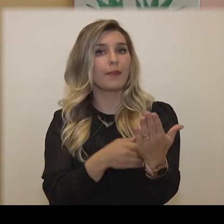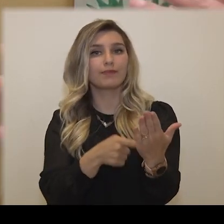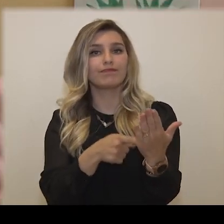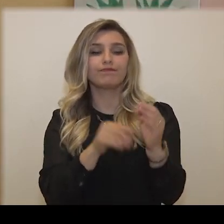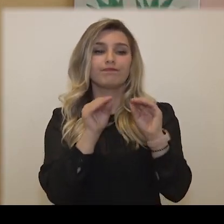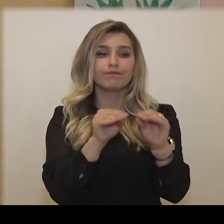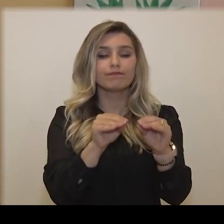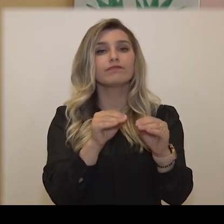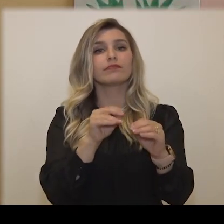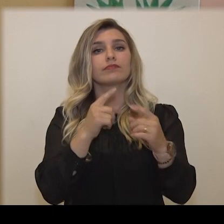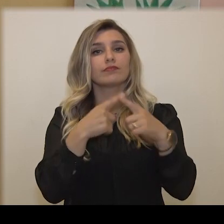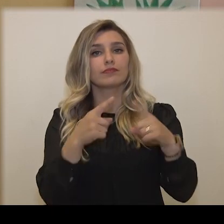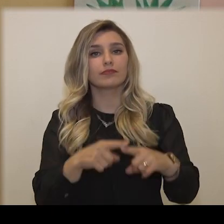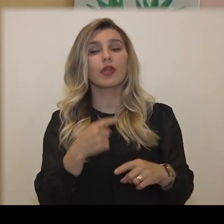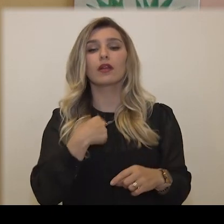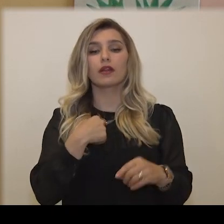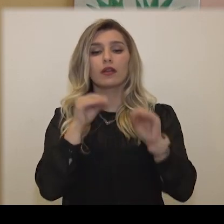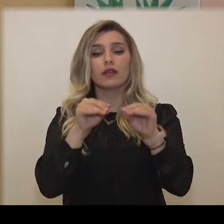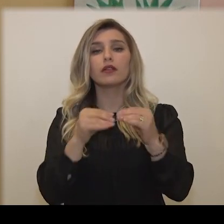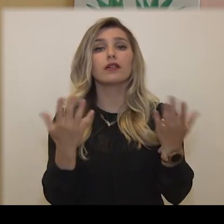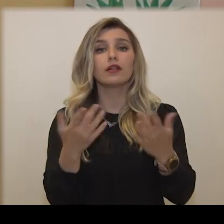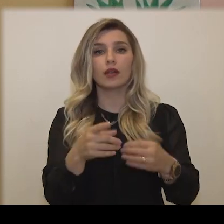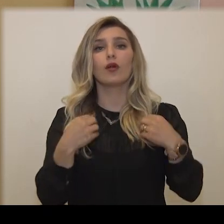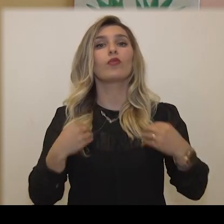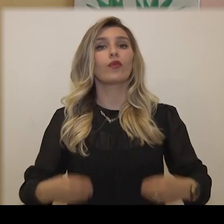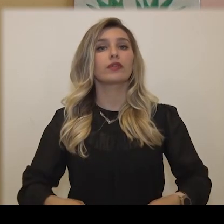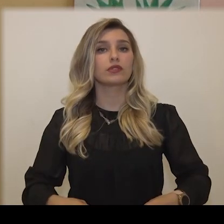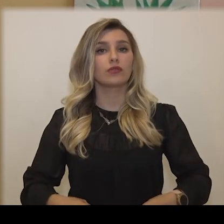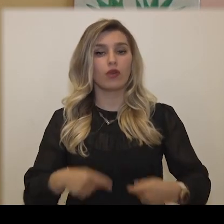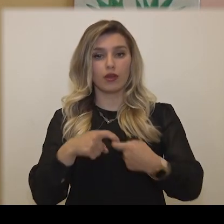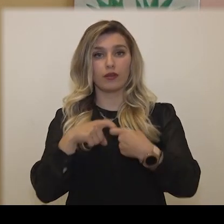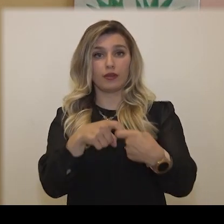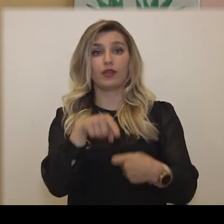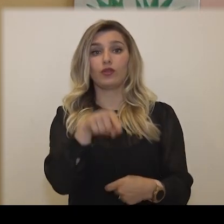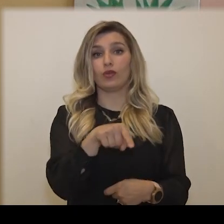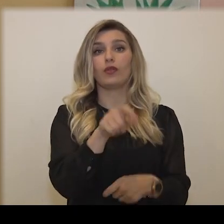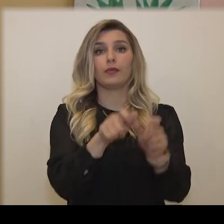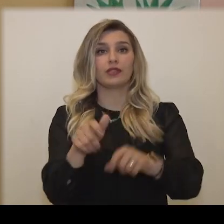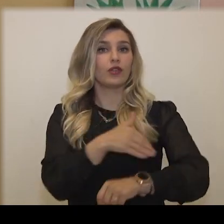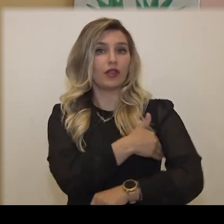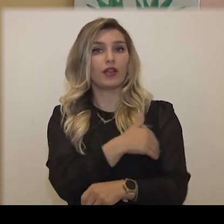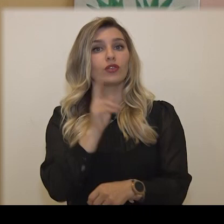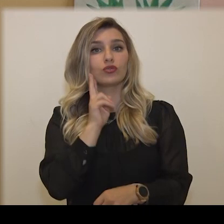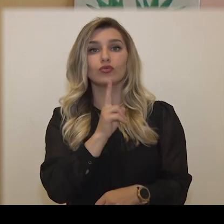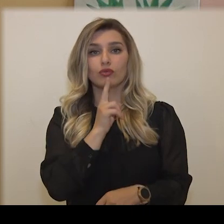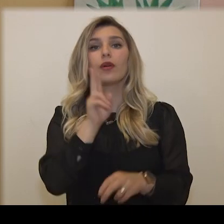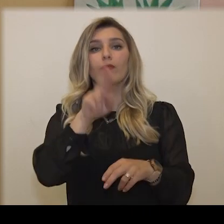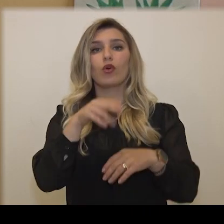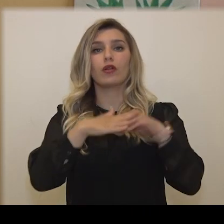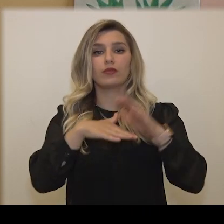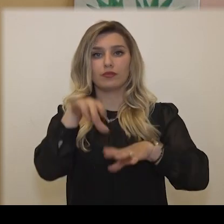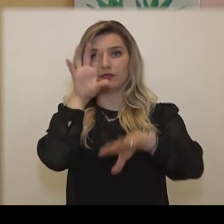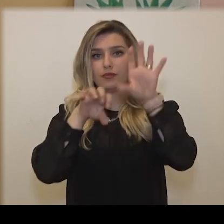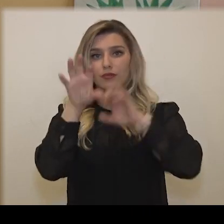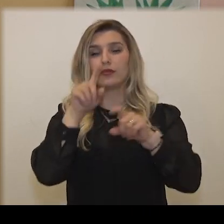administratës, logistikës, apo ne ngrisim profesionet e cilët kjo kategori e fëmijëve është e aftë i përvetësoj.